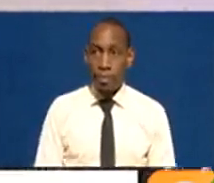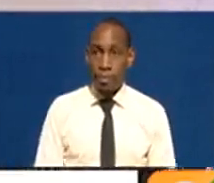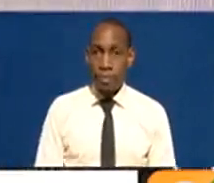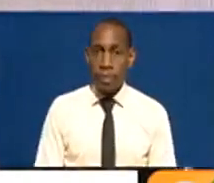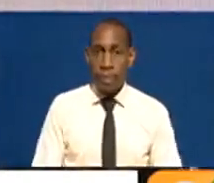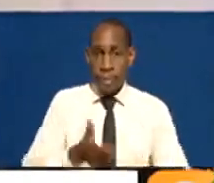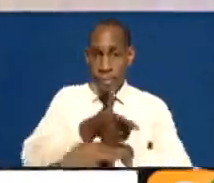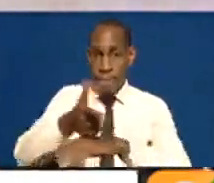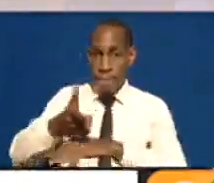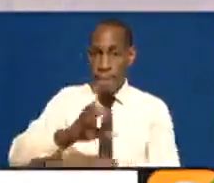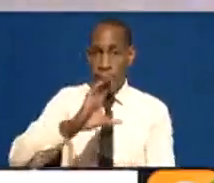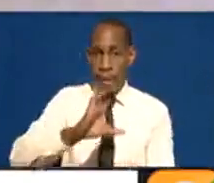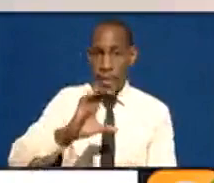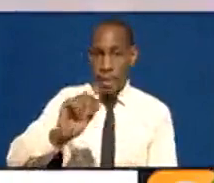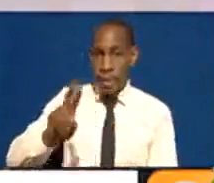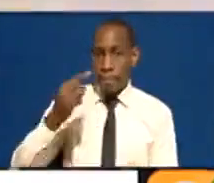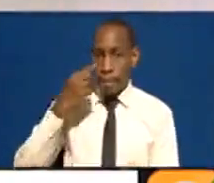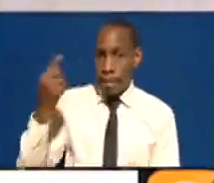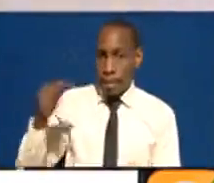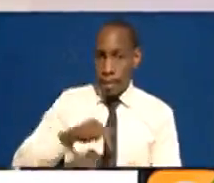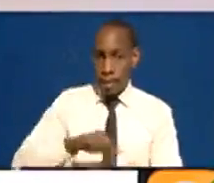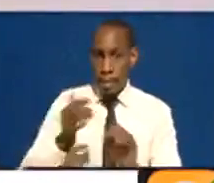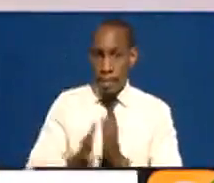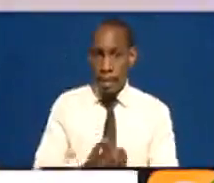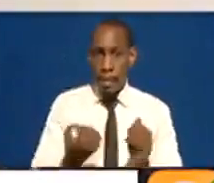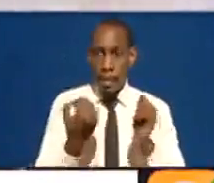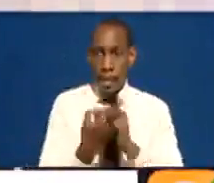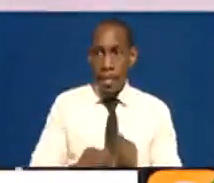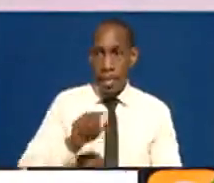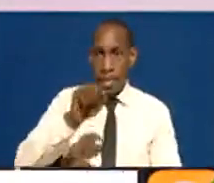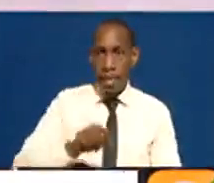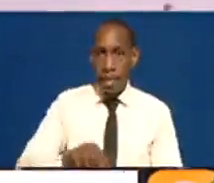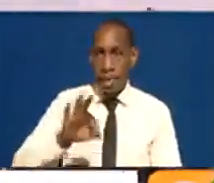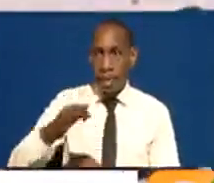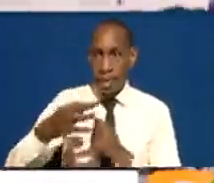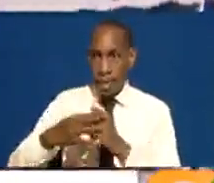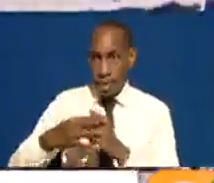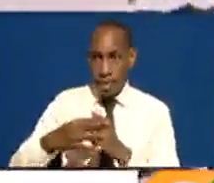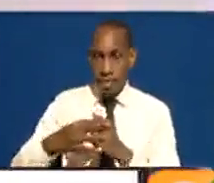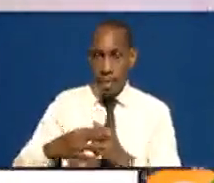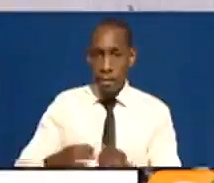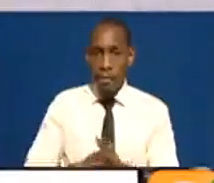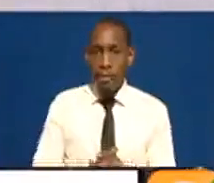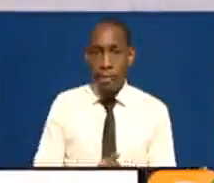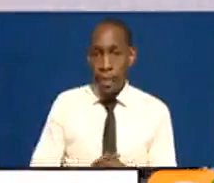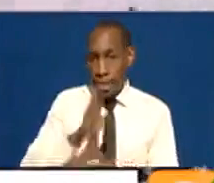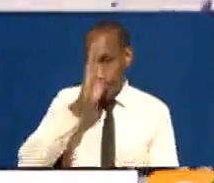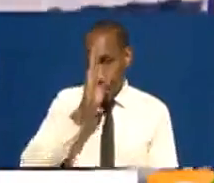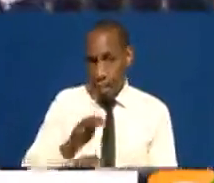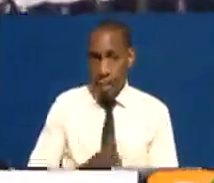Kanda hii ya CCTV iliyochukuliwa mwendo wa saa 5 na dakika 38 siku ya